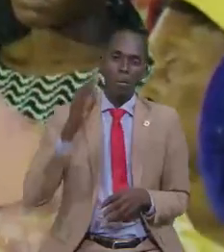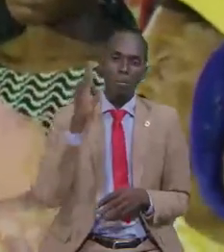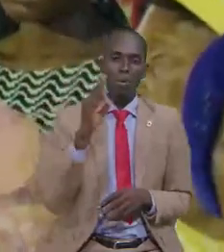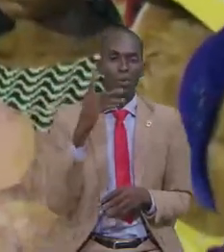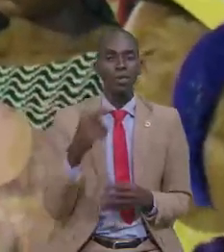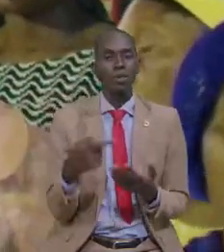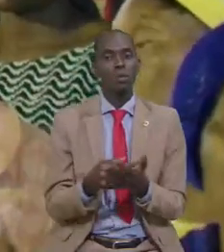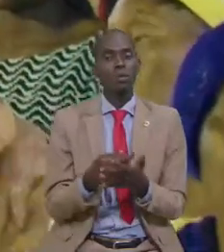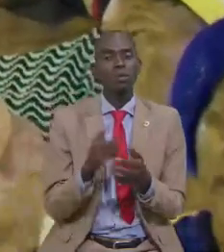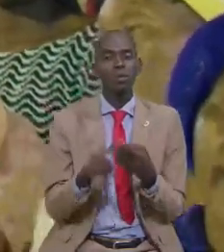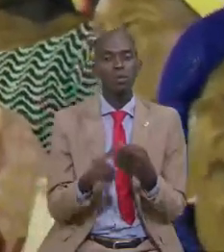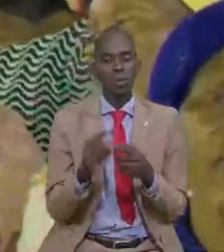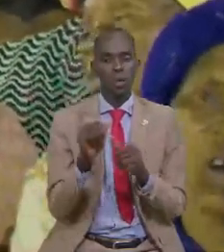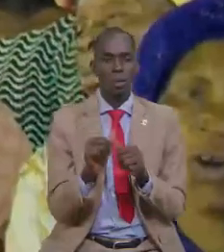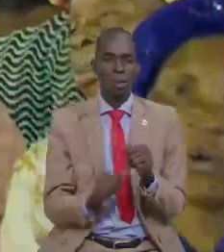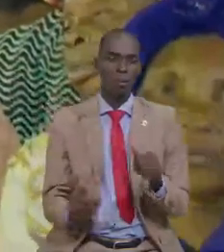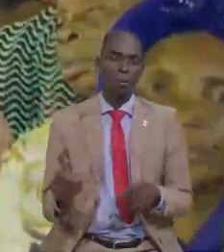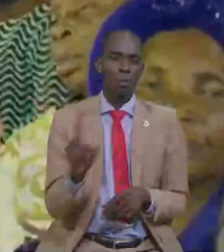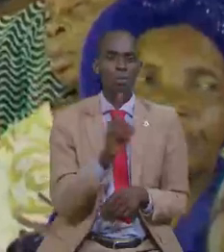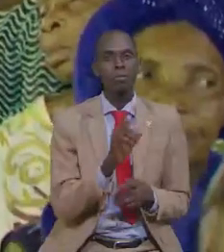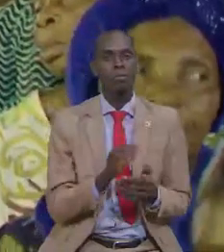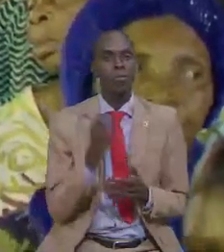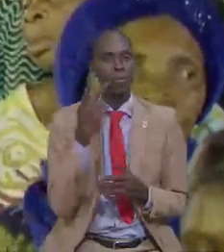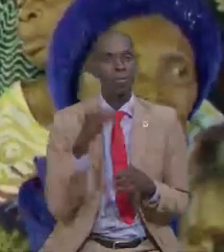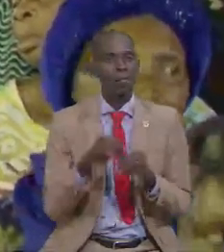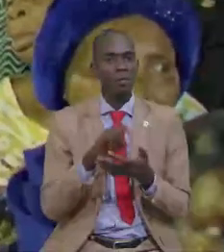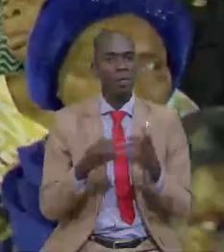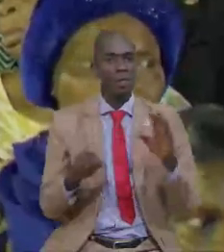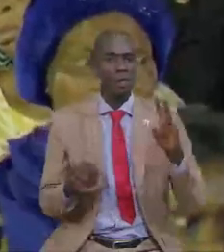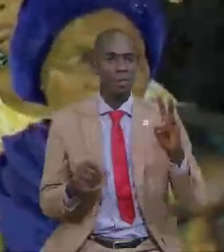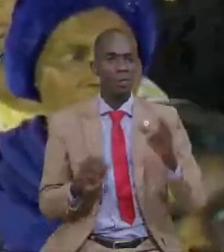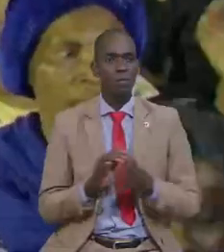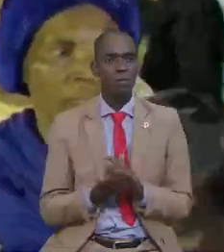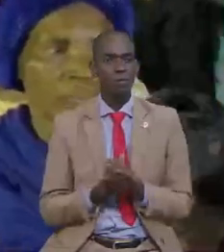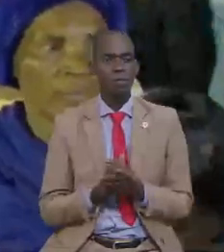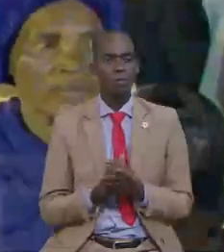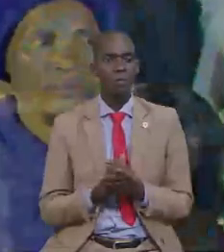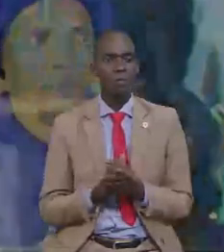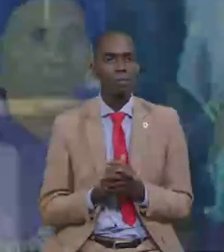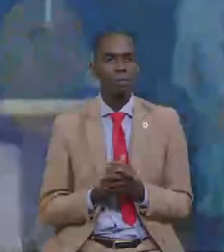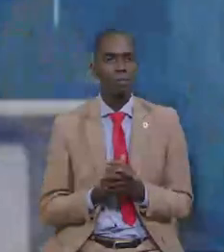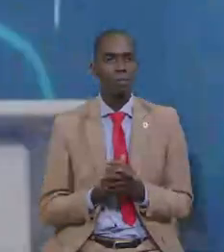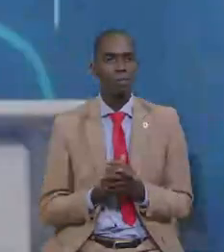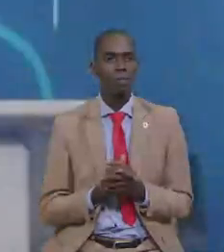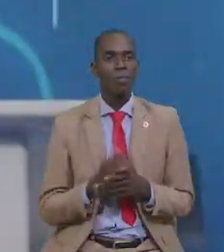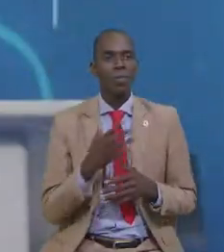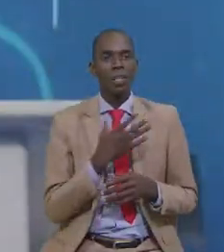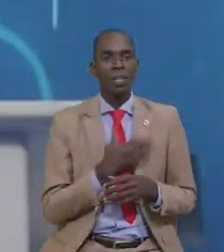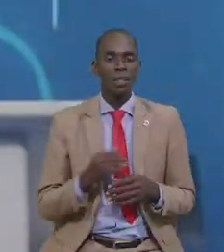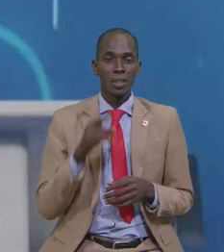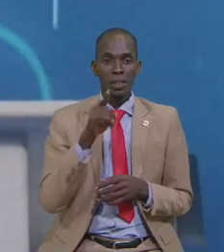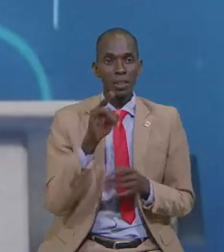monde et prêchez la bonne nouvelle à toute la création. Ouais, le verset 16